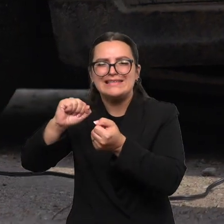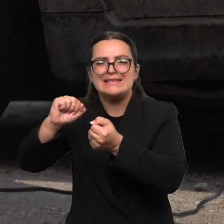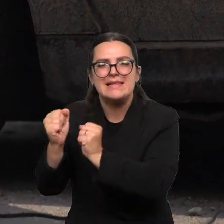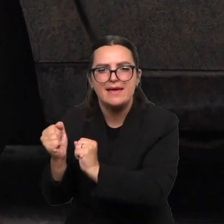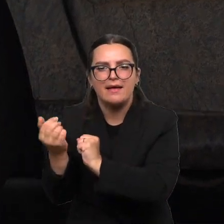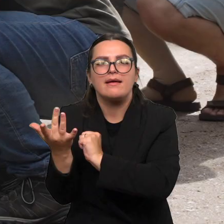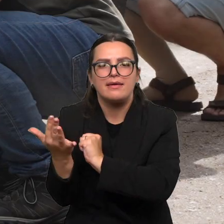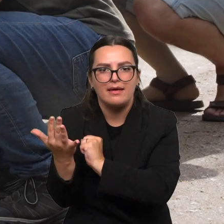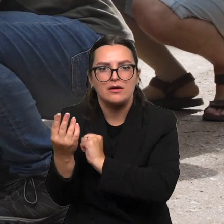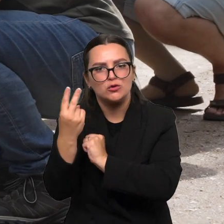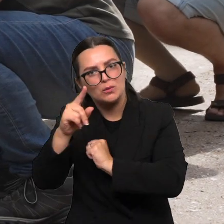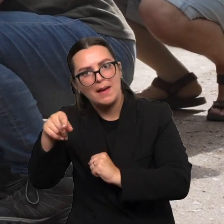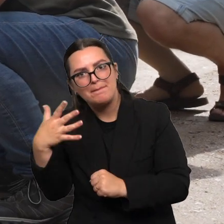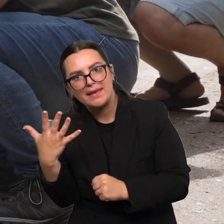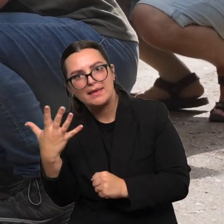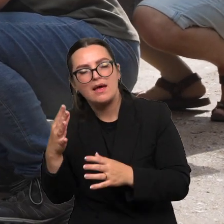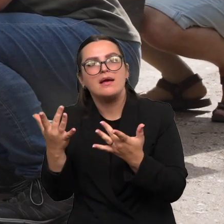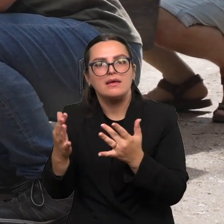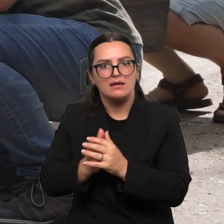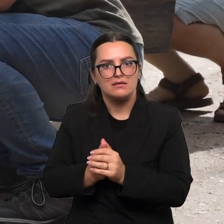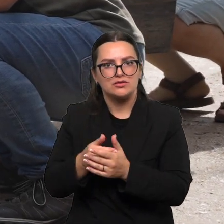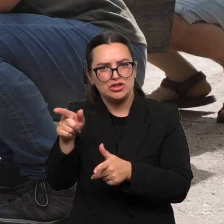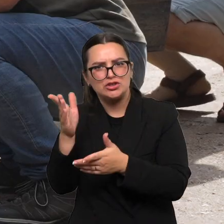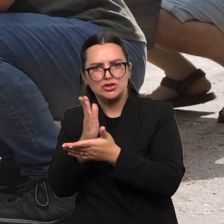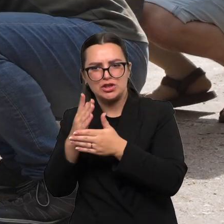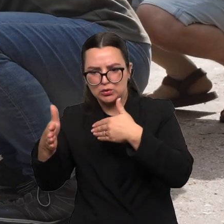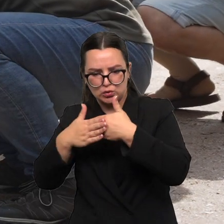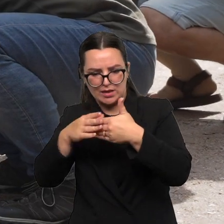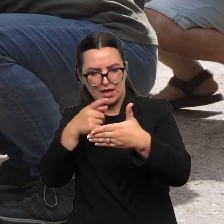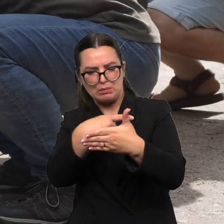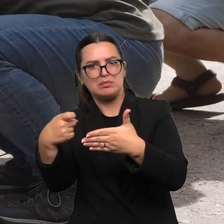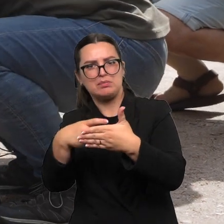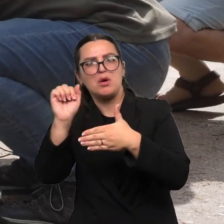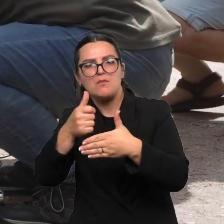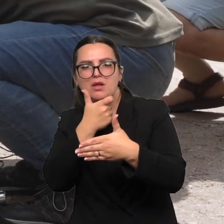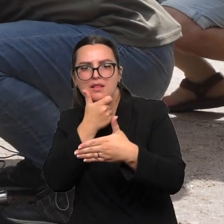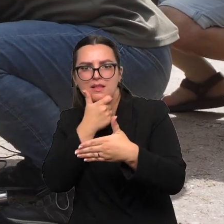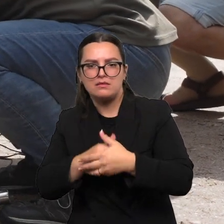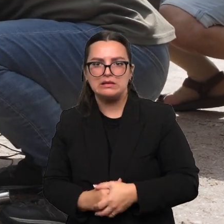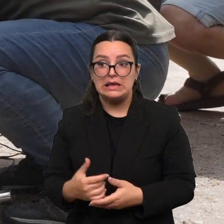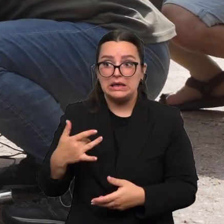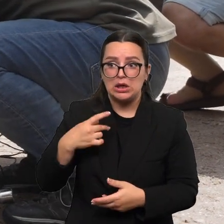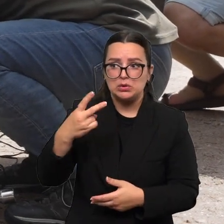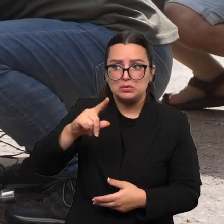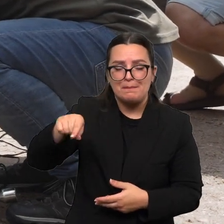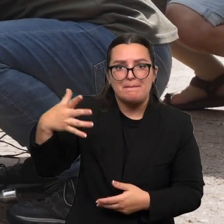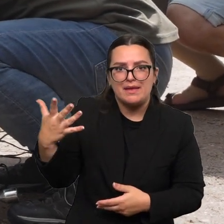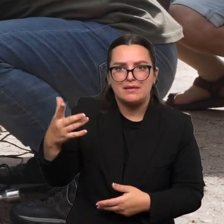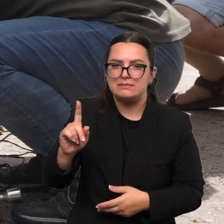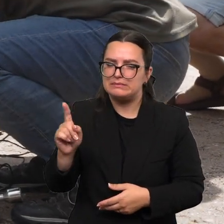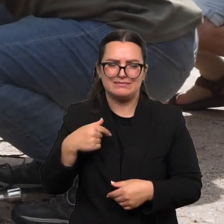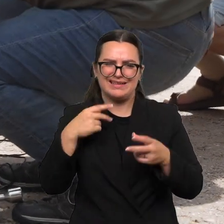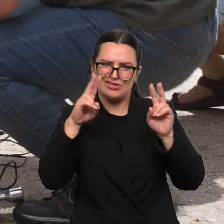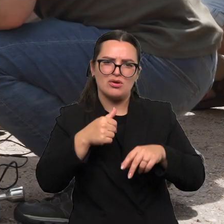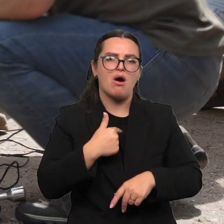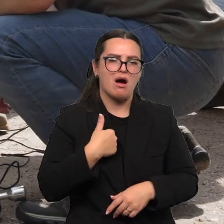durų užrašyta. Arba prie bakelio kuro. Bet gal, bent jau 2,5 tai turėtų būti. Aš nemanau, gal 2 užteks.